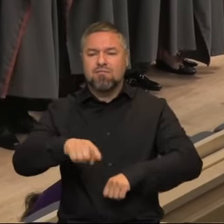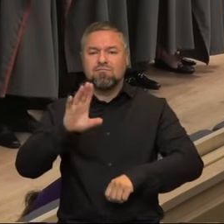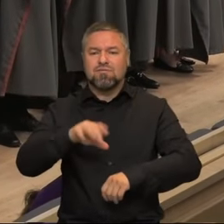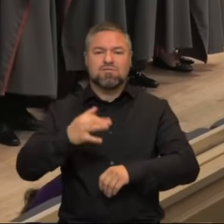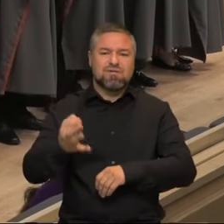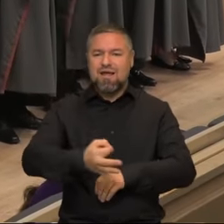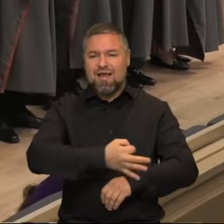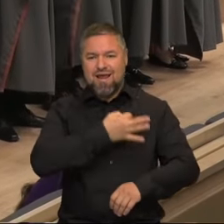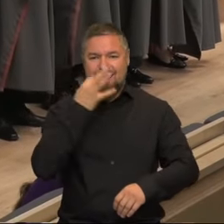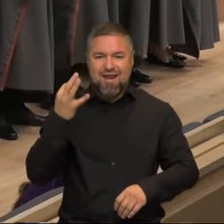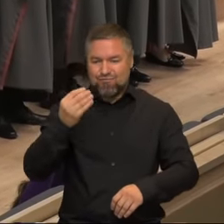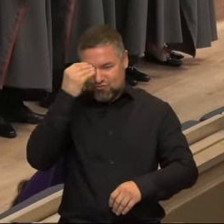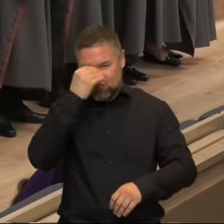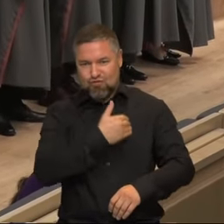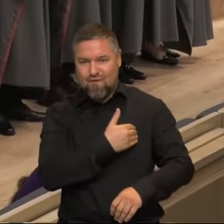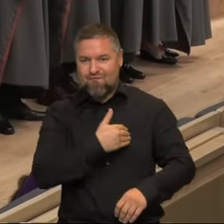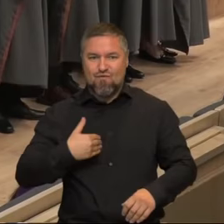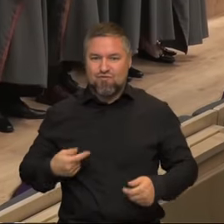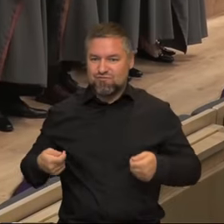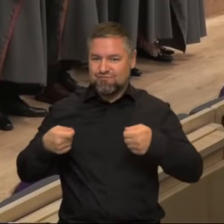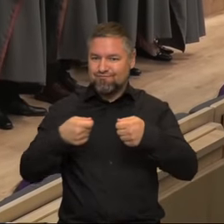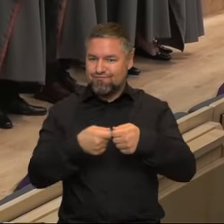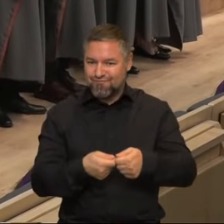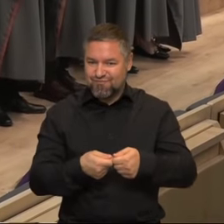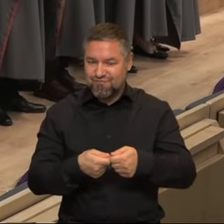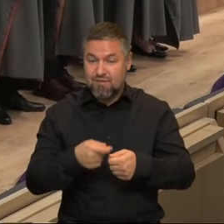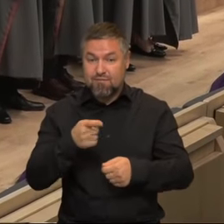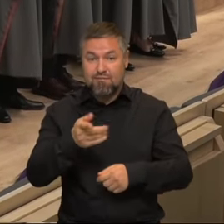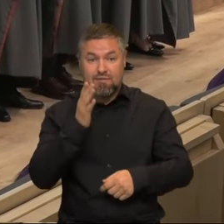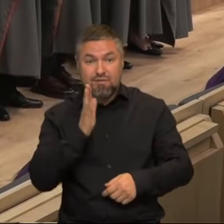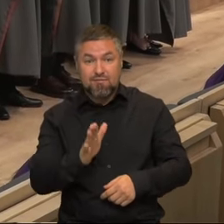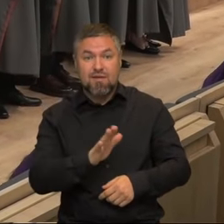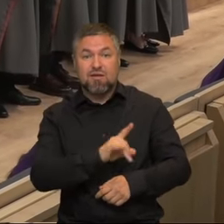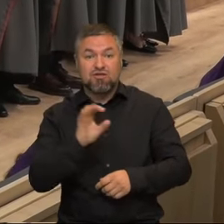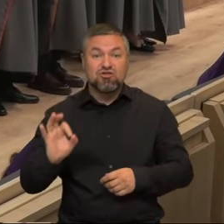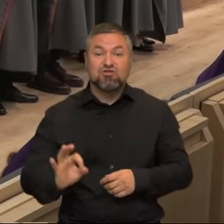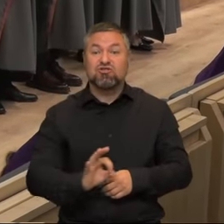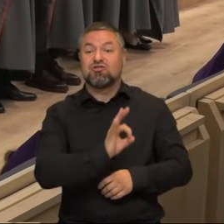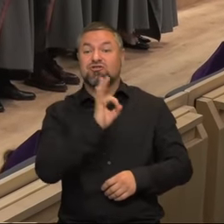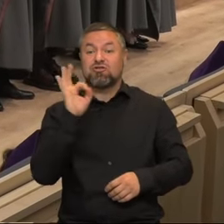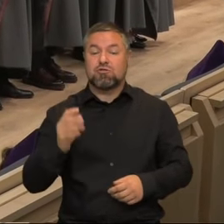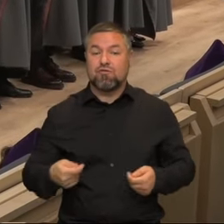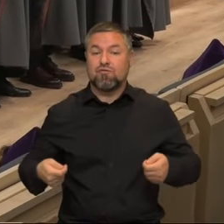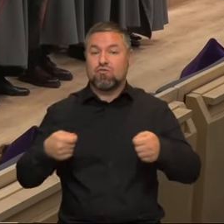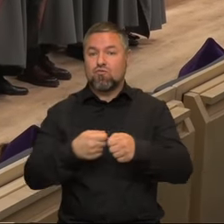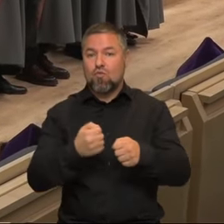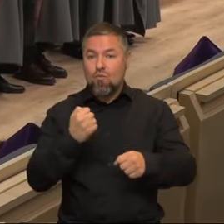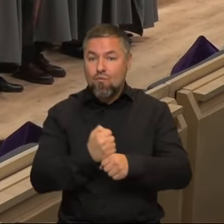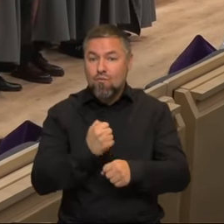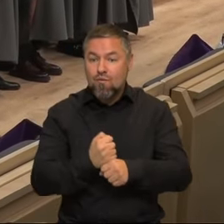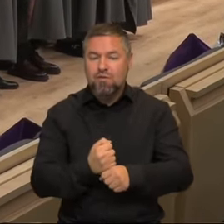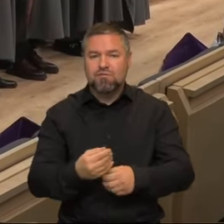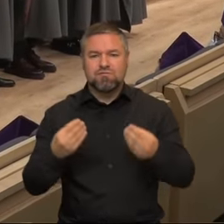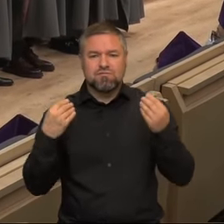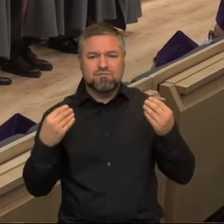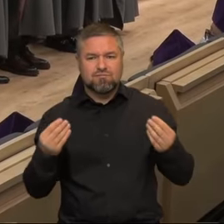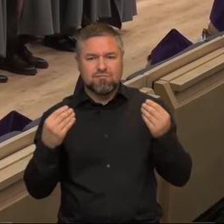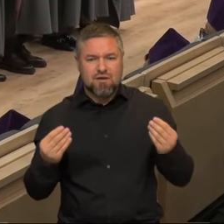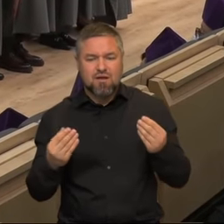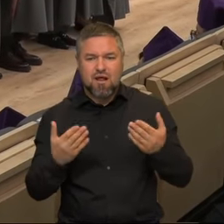z najlepszych uczelni w Polsce. Będziecie mieli Państwo szansę współpracować z